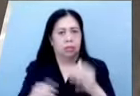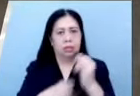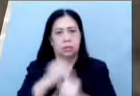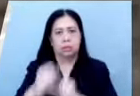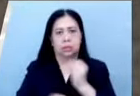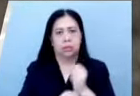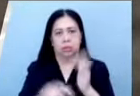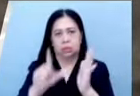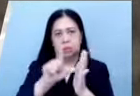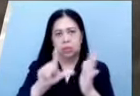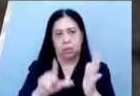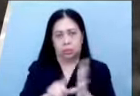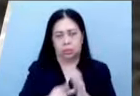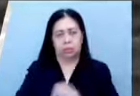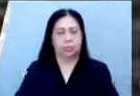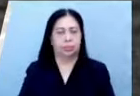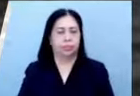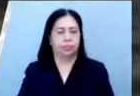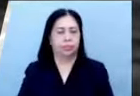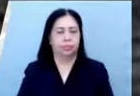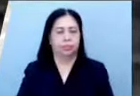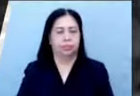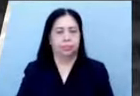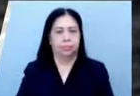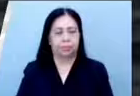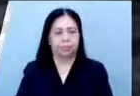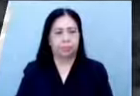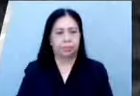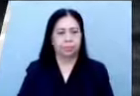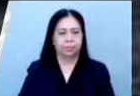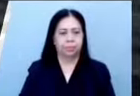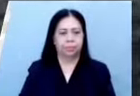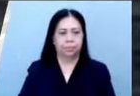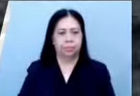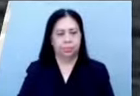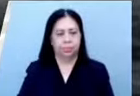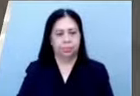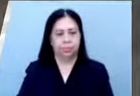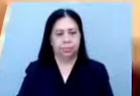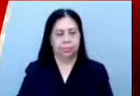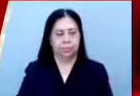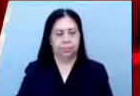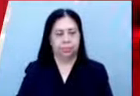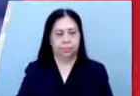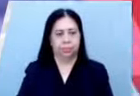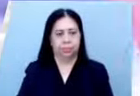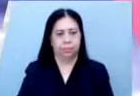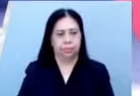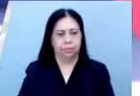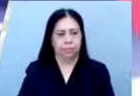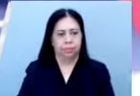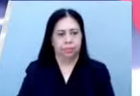Mula rito sa Palawan, para sa GMA Integrated News, Joseph Morong, nakatutok 24 oras.